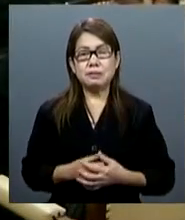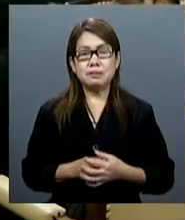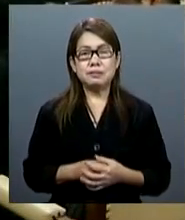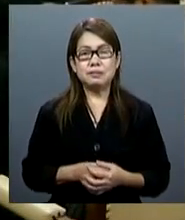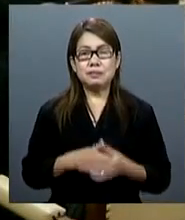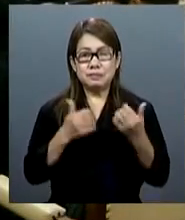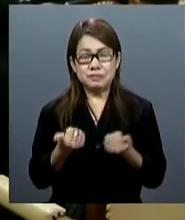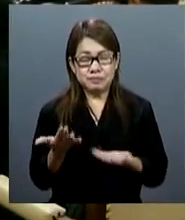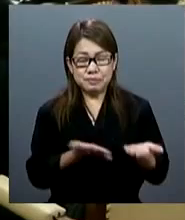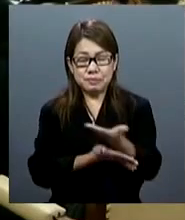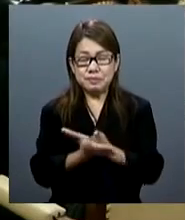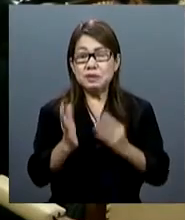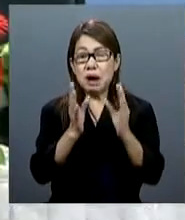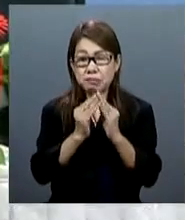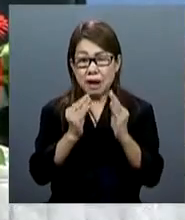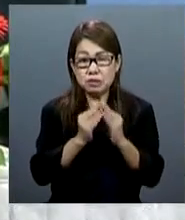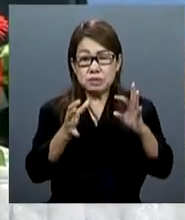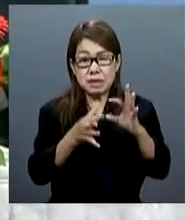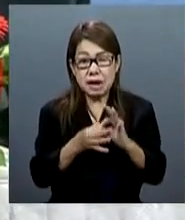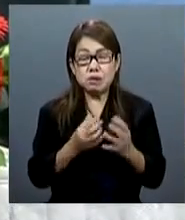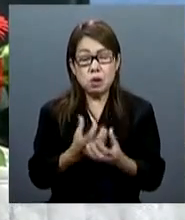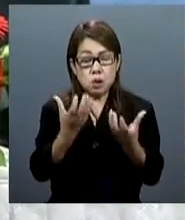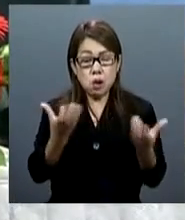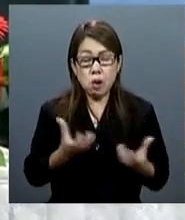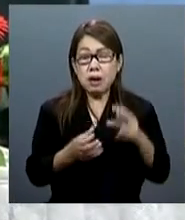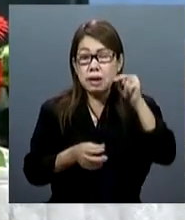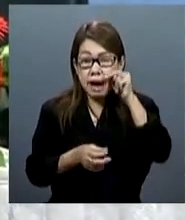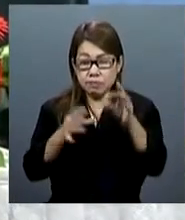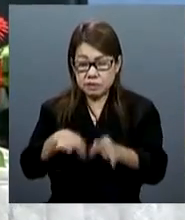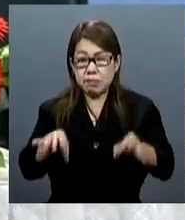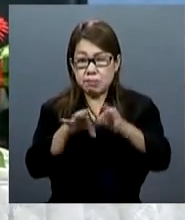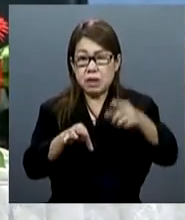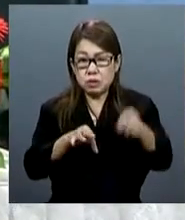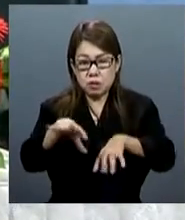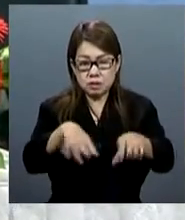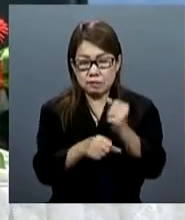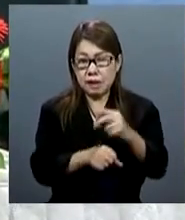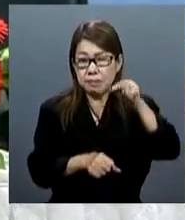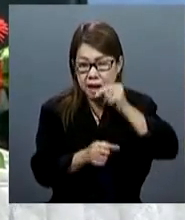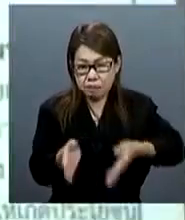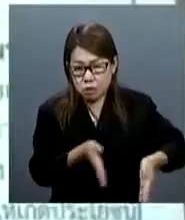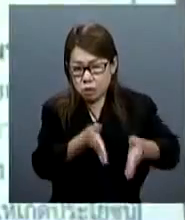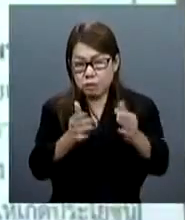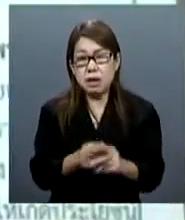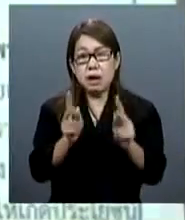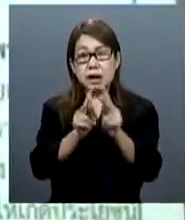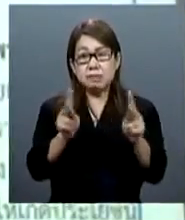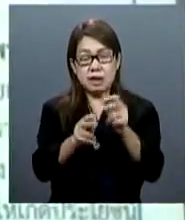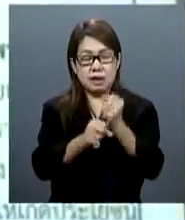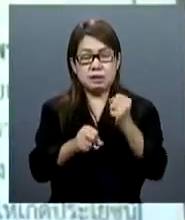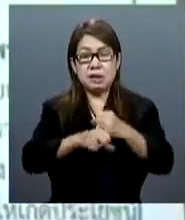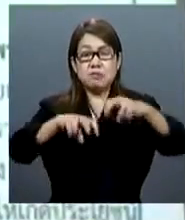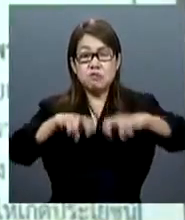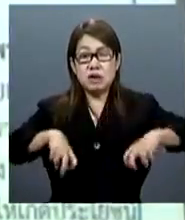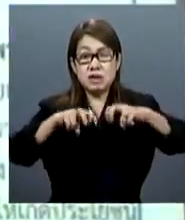ในงานเสวนาทรัพยากรน้ำความจำเป็นในการบริหารจัดการน้ำคณะกรรมการวิจัยและพัฒนาสภานิติบัญญัติแห่งชา